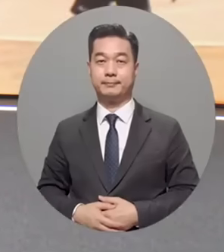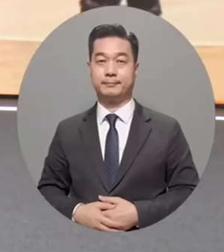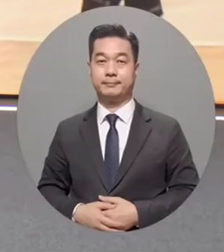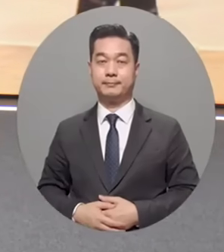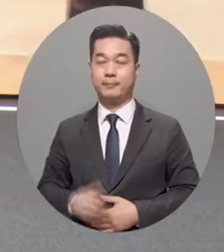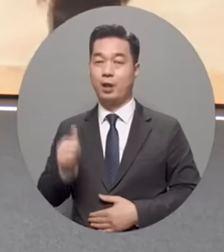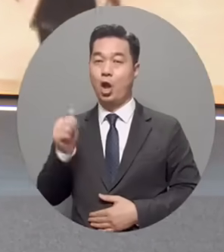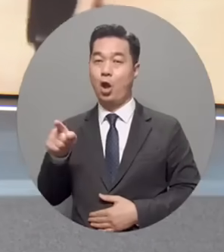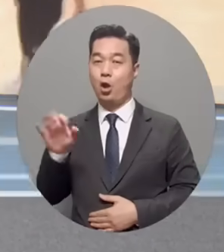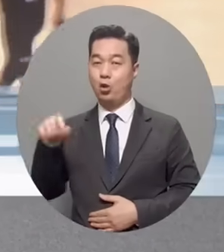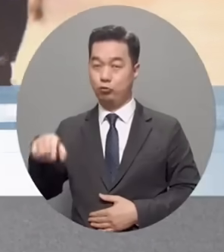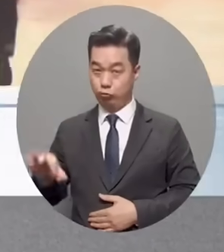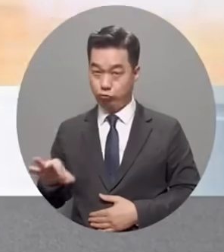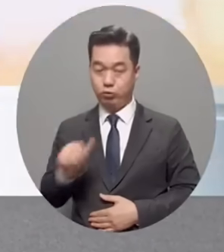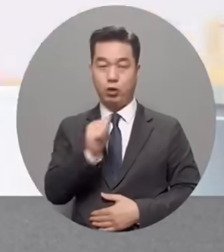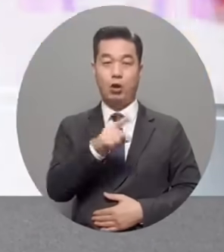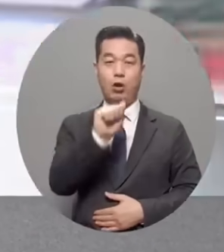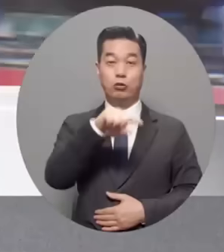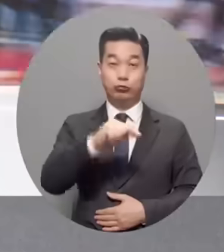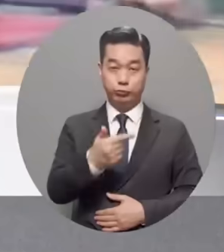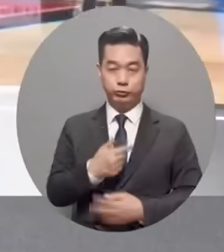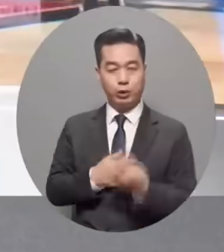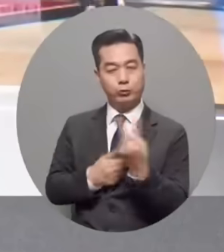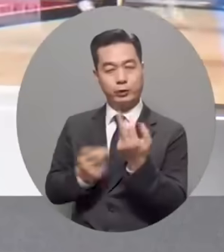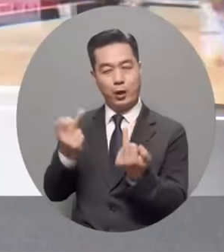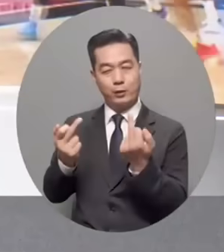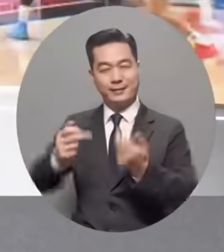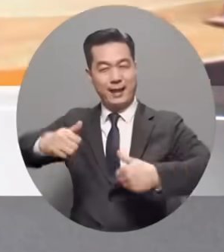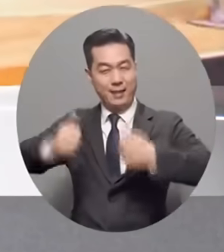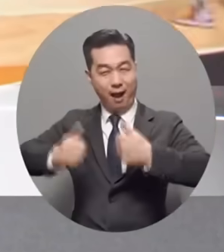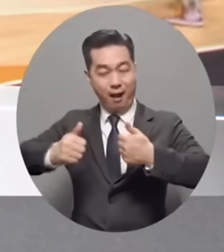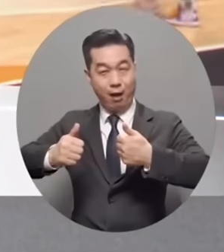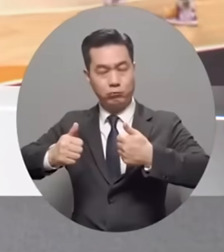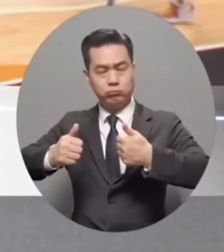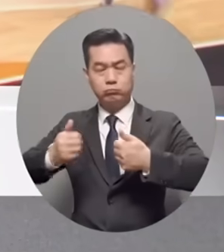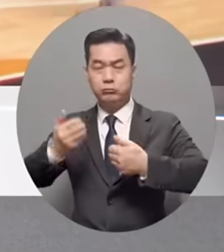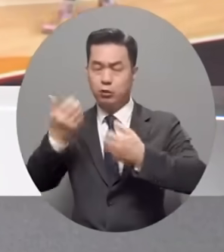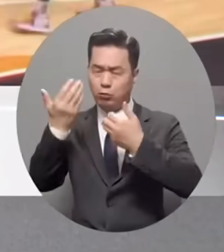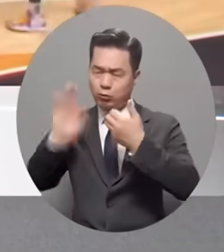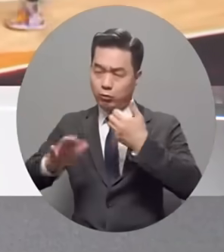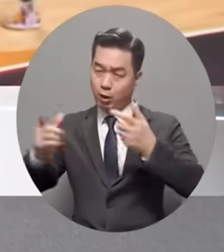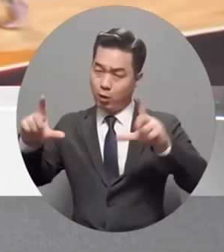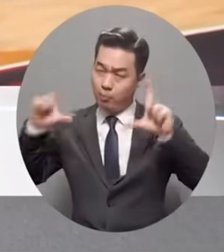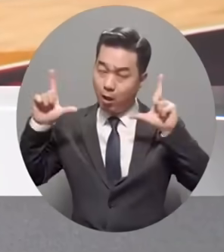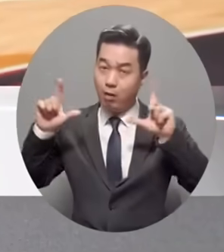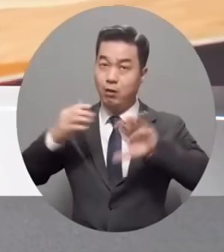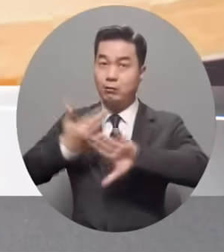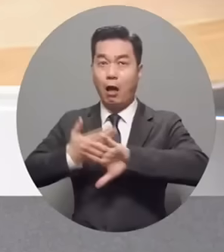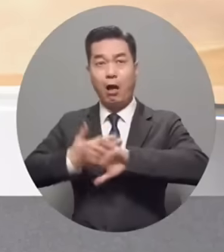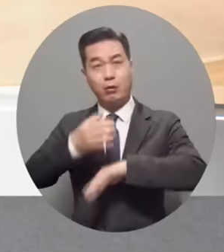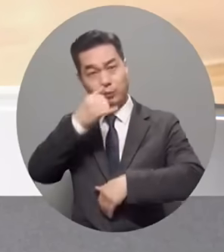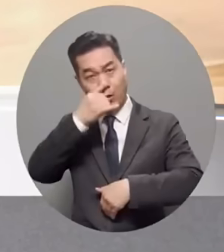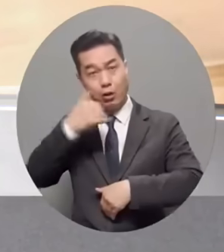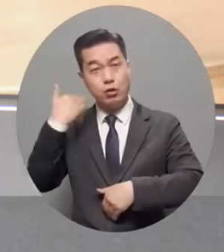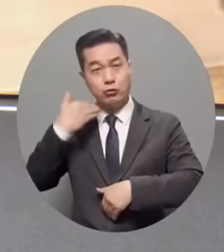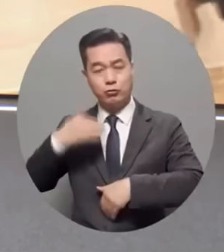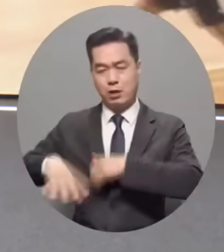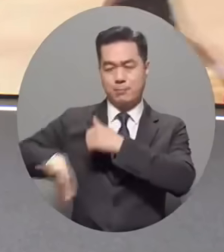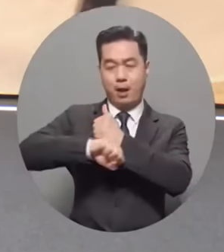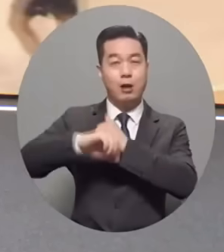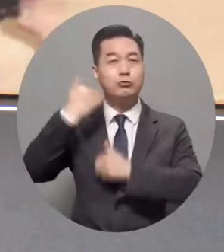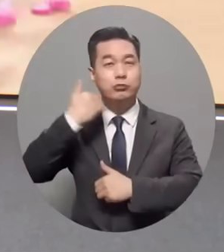허웅과 허훈의 형제 대결로 주목받은 경기에서 엄청난 신스틸러가 등장했습니다. 진정한 경기의 지배자, 투플레이에서